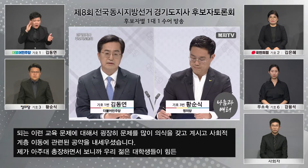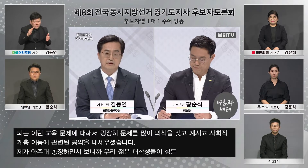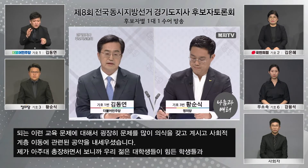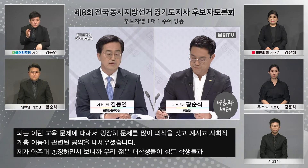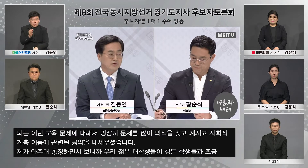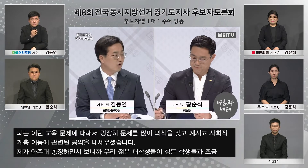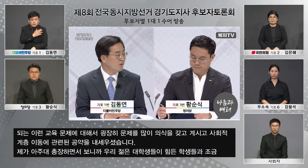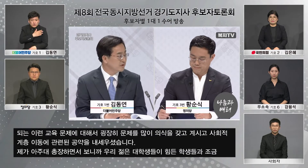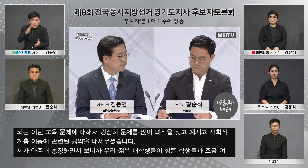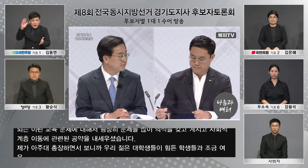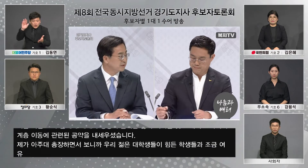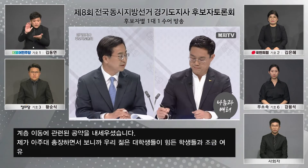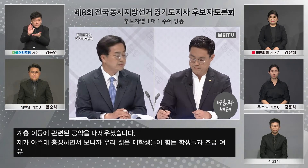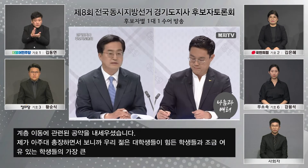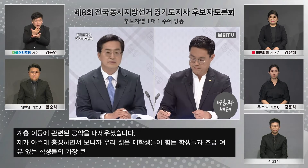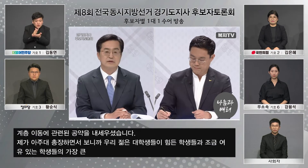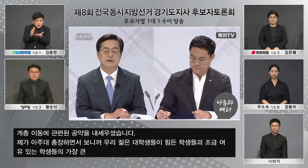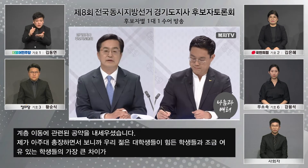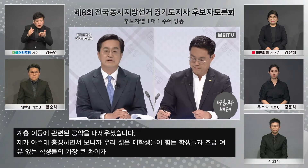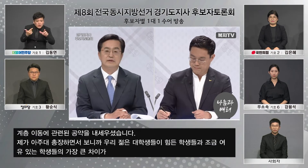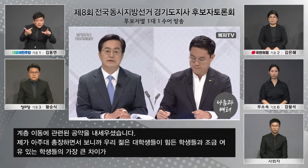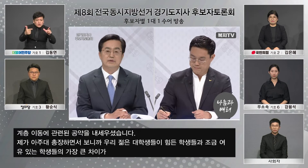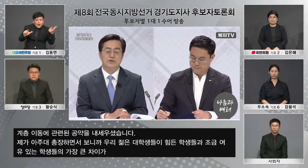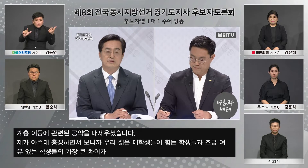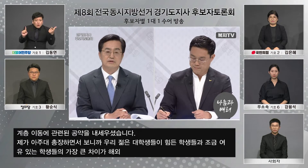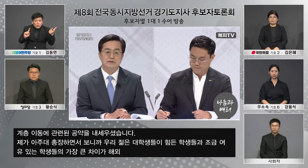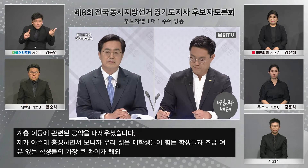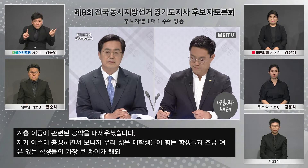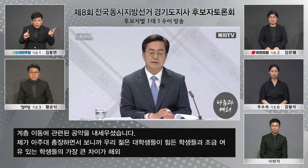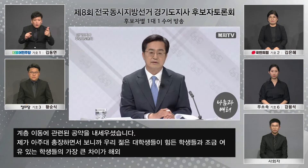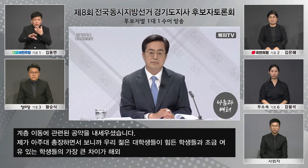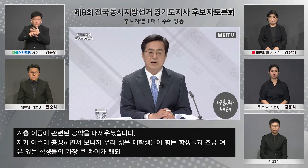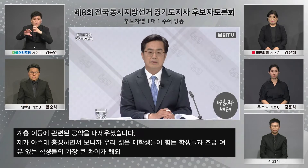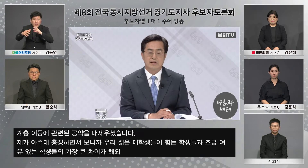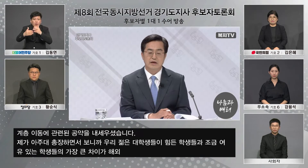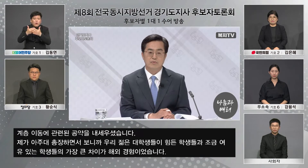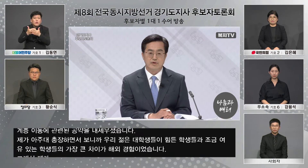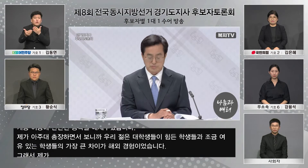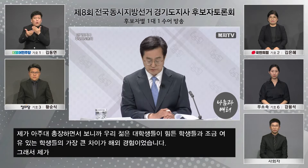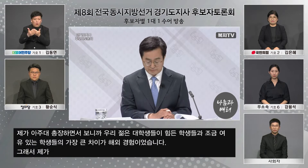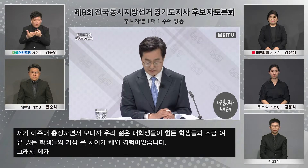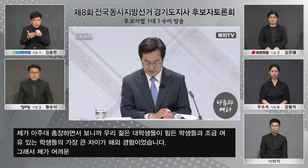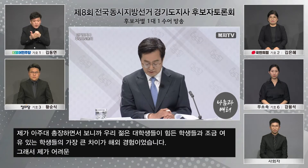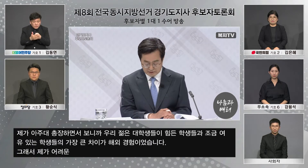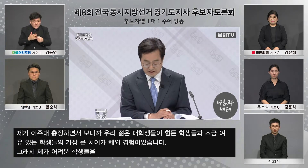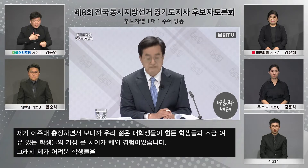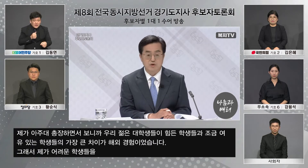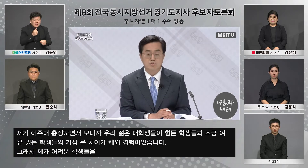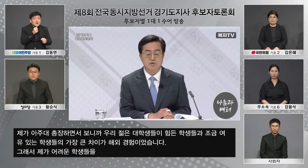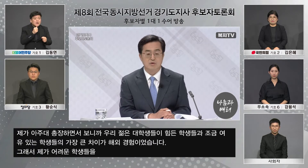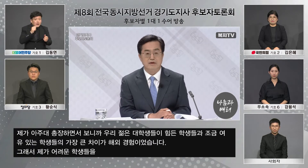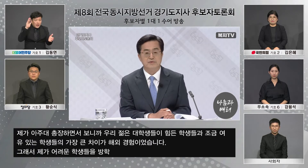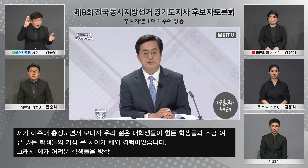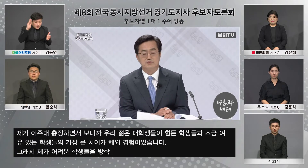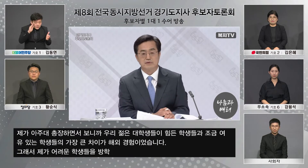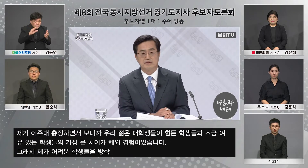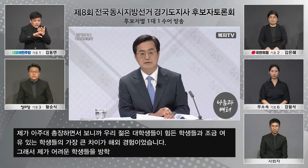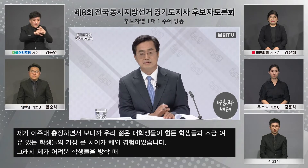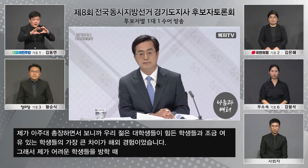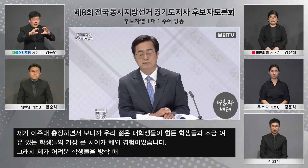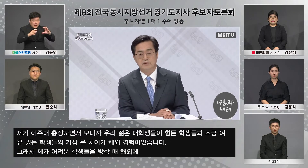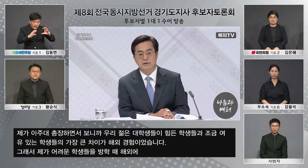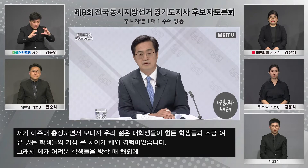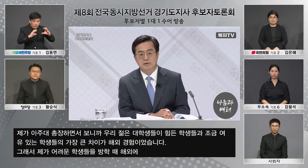차이가 해외 경험이었습니다. 그래서 제가 어려운 학생들을 방학 때 해외 보내주는 애프터뷰 프로그램을